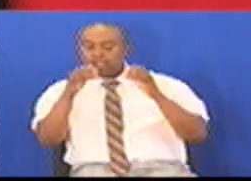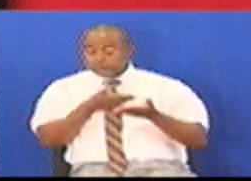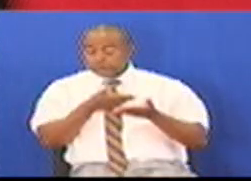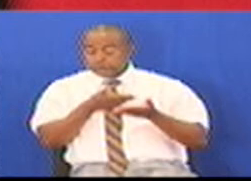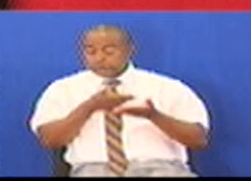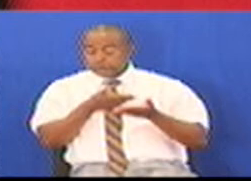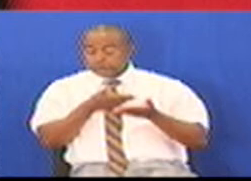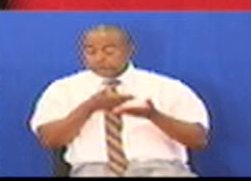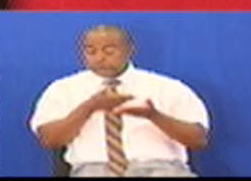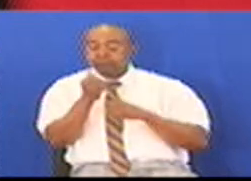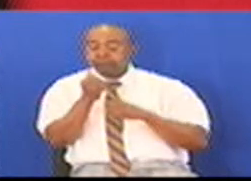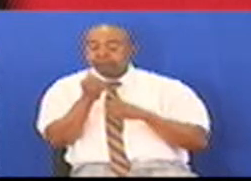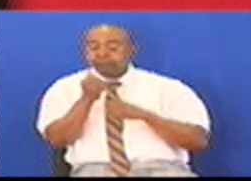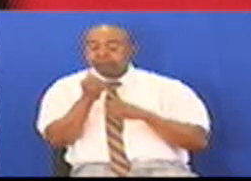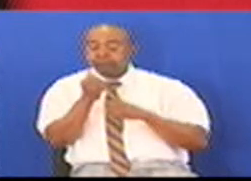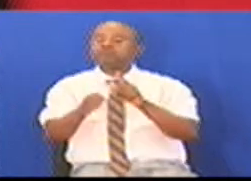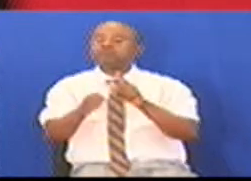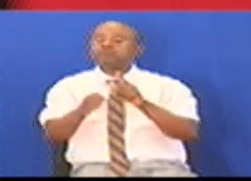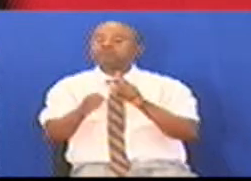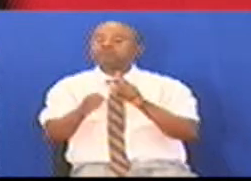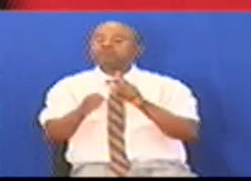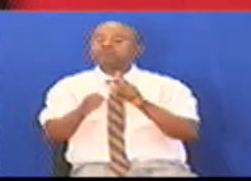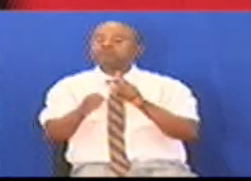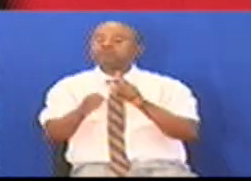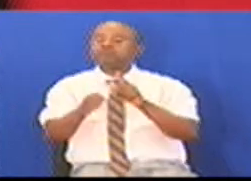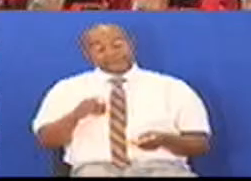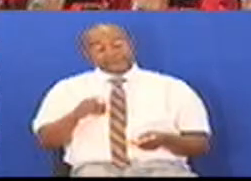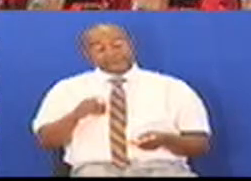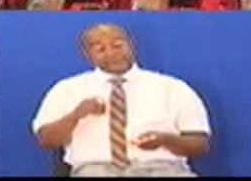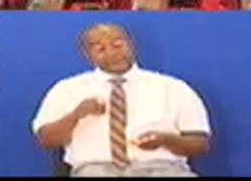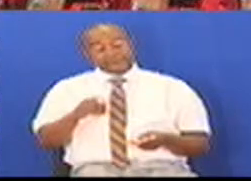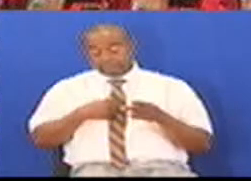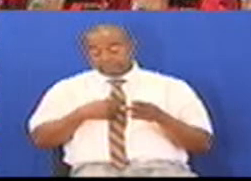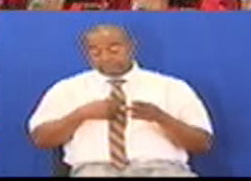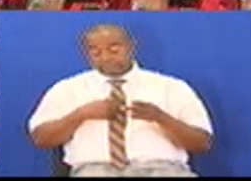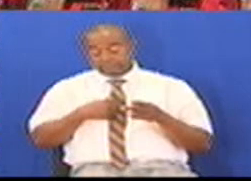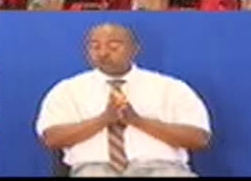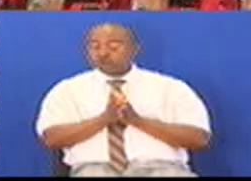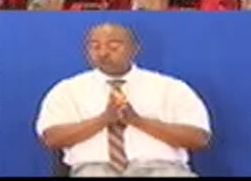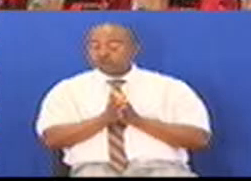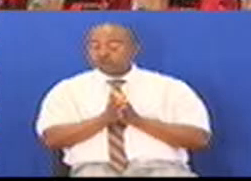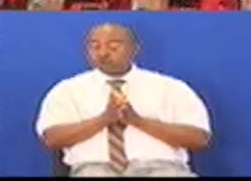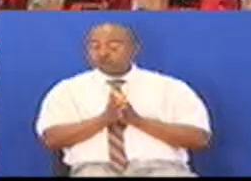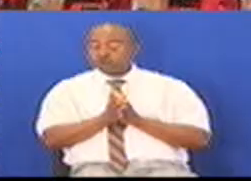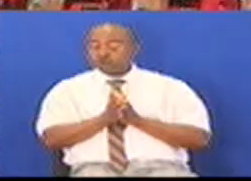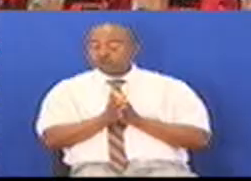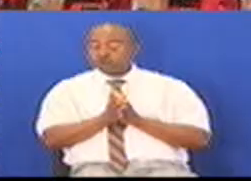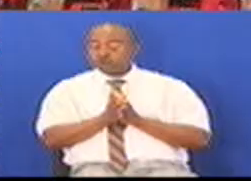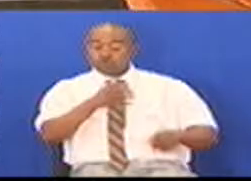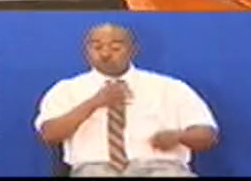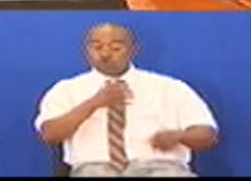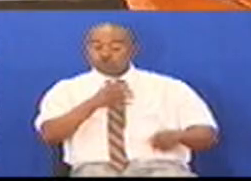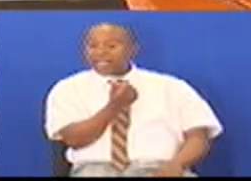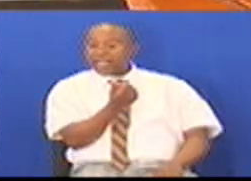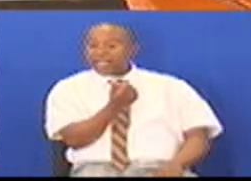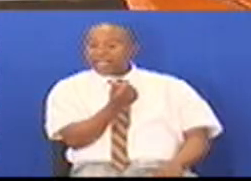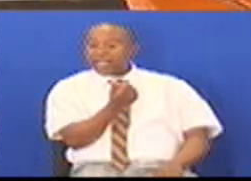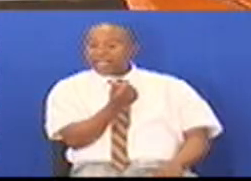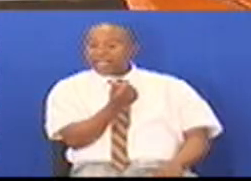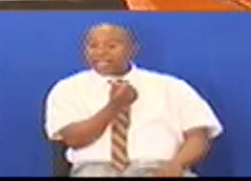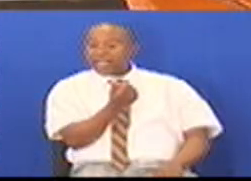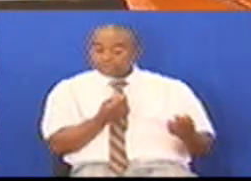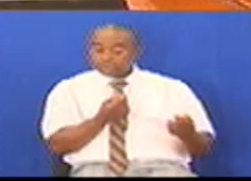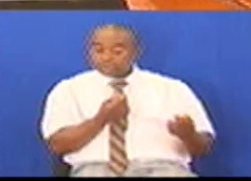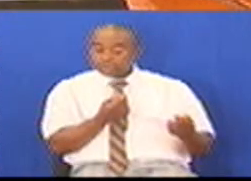kazi vizuri. Tunapenda pia kumshukuru katibu mkuu wa Wizara ya Fedha na Mipango, ndugu Doto